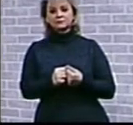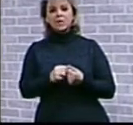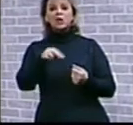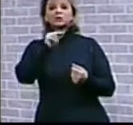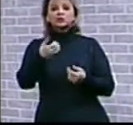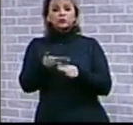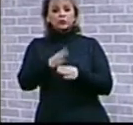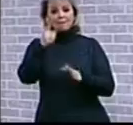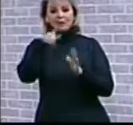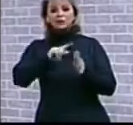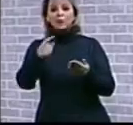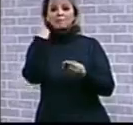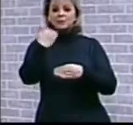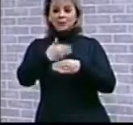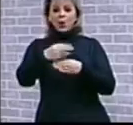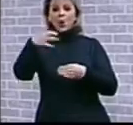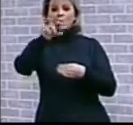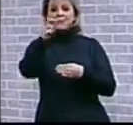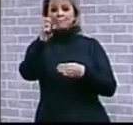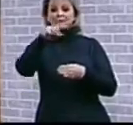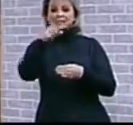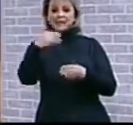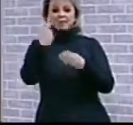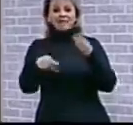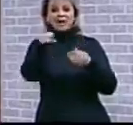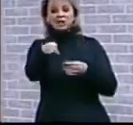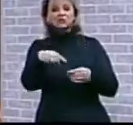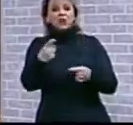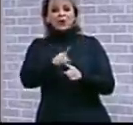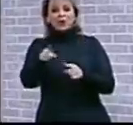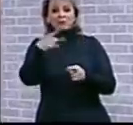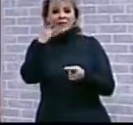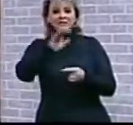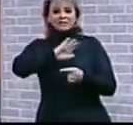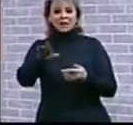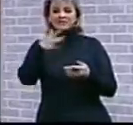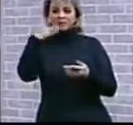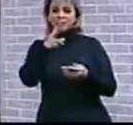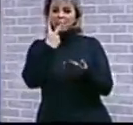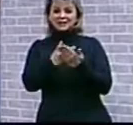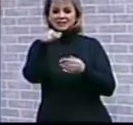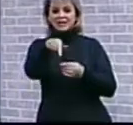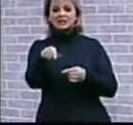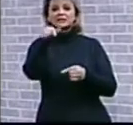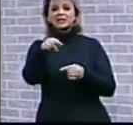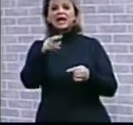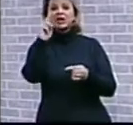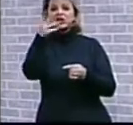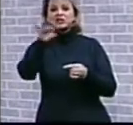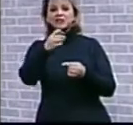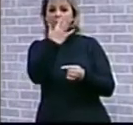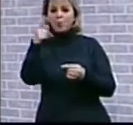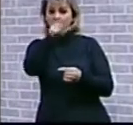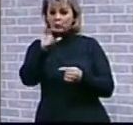Трудно поверить, но первая постановка оперы Жоржа Бизе провалилась. Уж слишком распущенной и безнравственной показалась она тогда критикам и